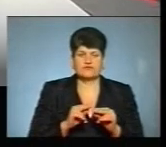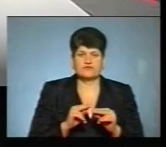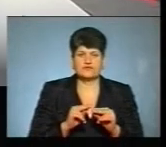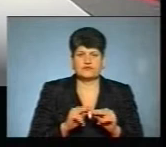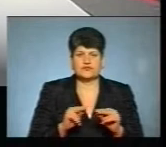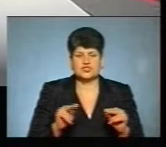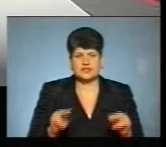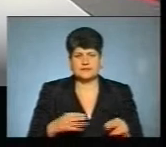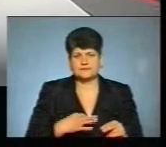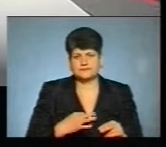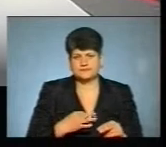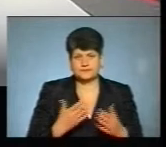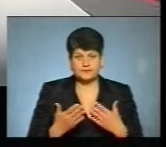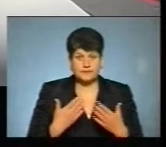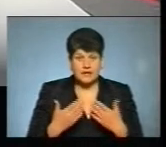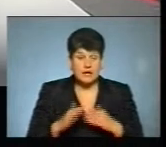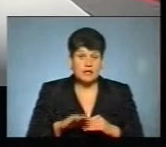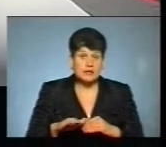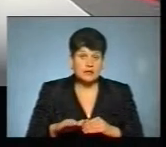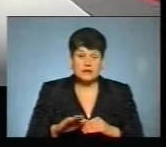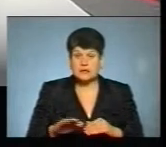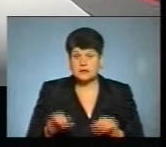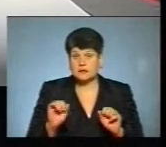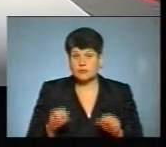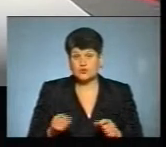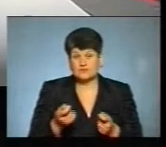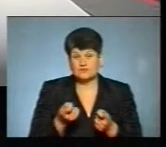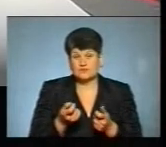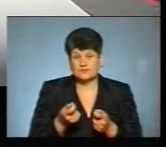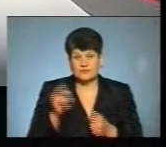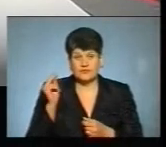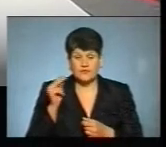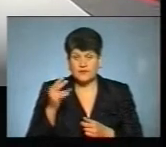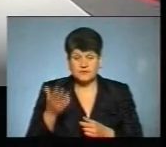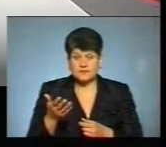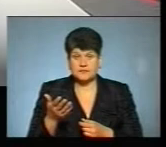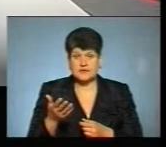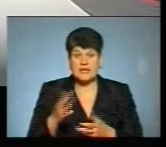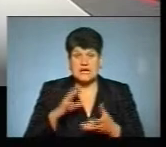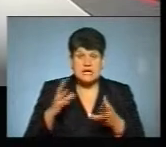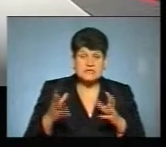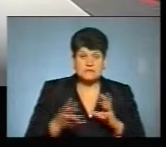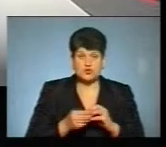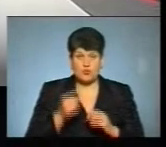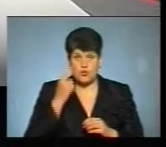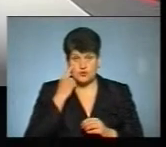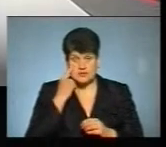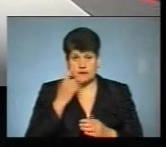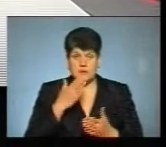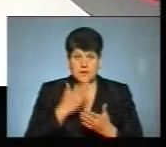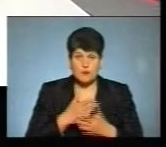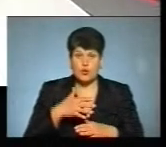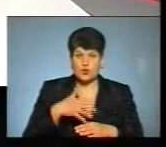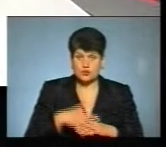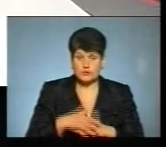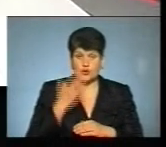так відповідально відносився, і учні можуть взагалі частково закріпити той матеріал і за підсумковими оцінками, адже ми маємо розуміти,